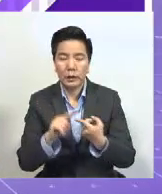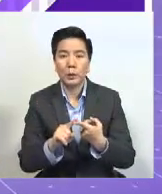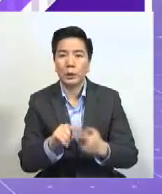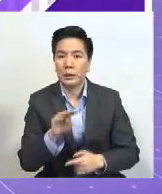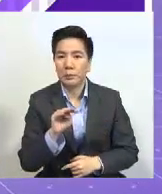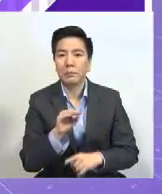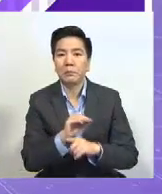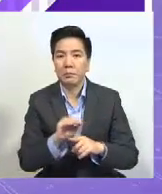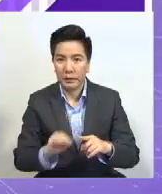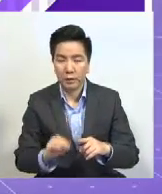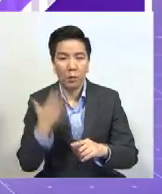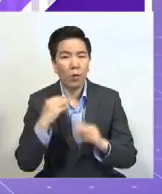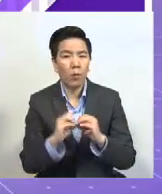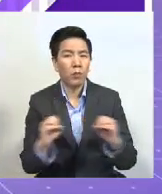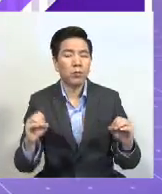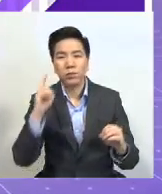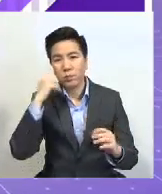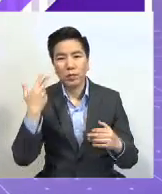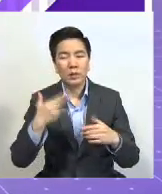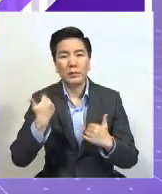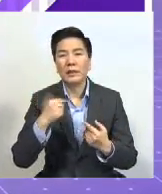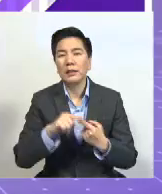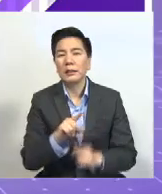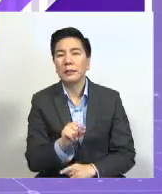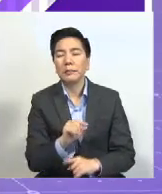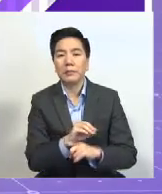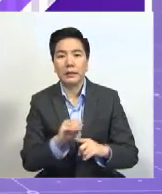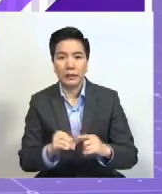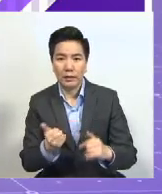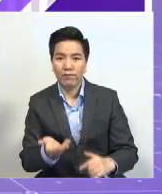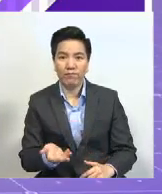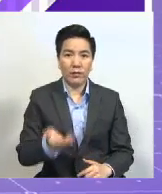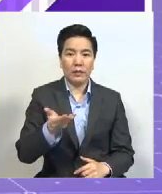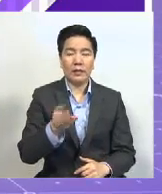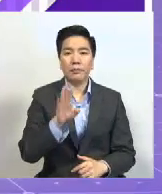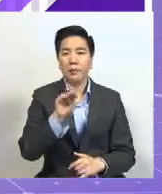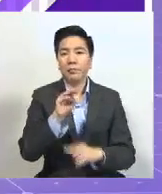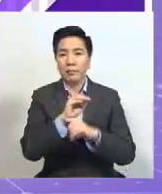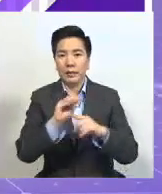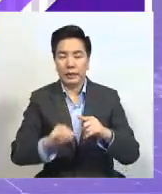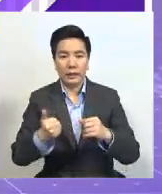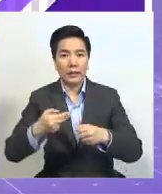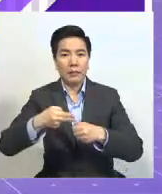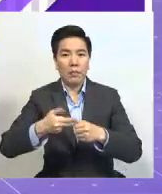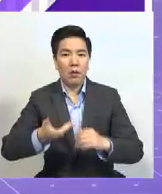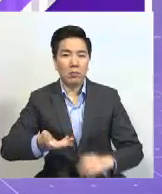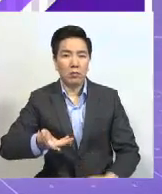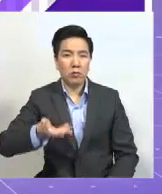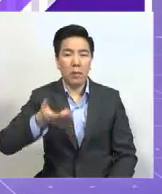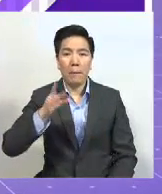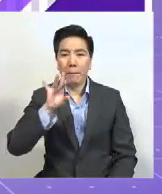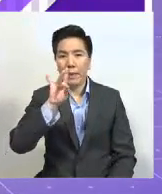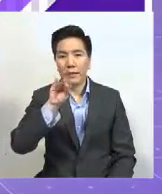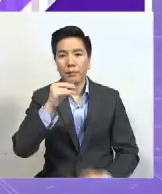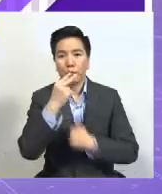40% มีถึง 40% จากเดิมที่เขาคาดว่าจะมีเพียง 20%ตอนนี้ไปถึง 40% และน้ำมันจะวิ่งไปจนถึง80เหรียญ